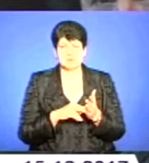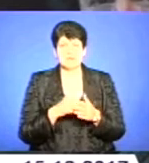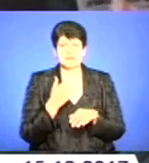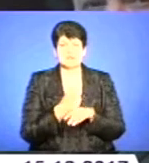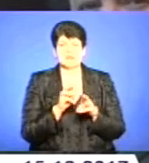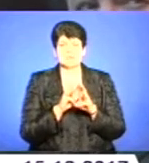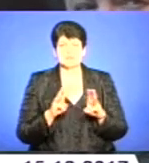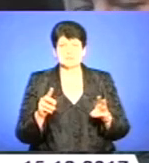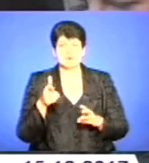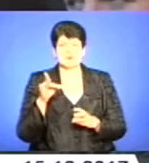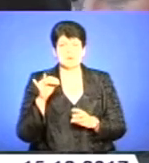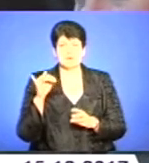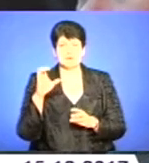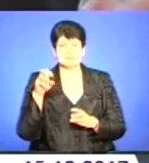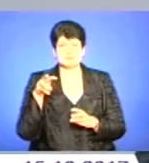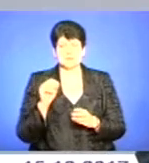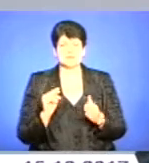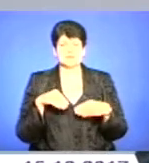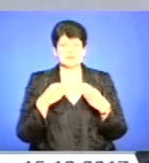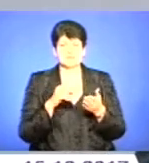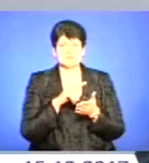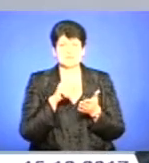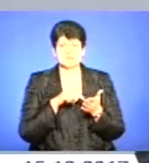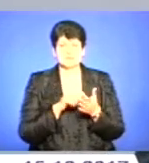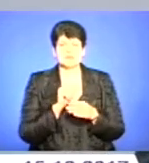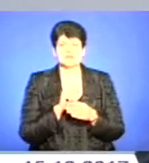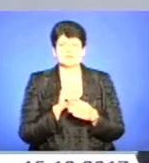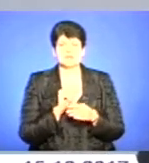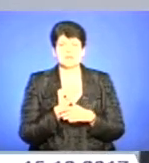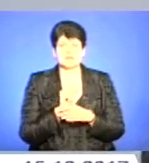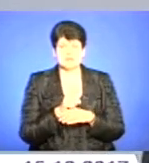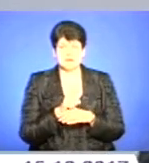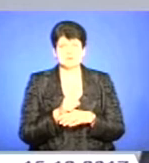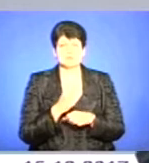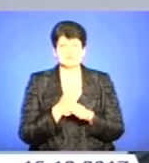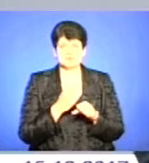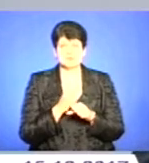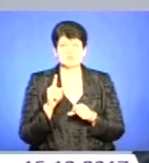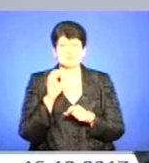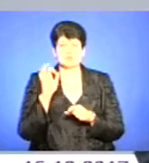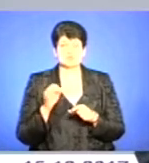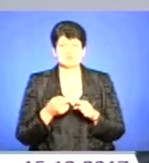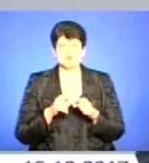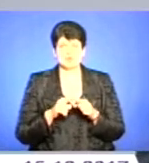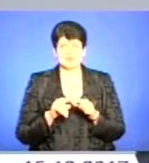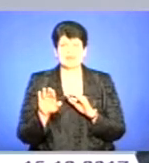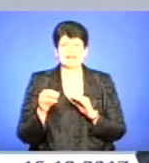Прем'єр-міністр Гройсман поставив завдання перед розробниками програми, щоб відсоток по цьому кредиту